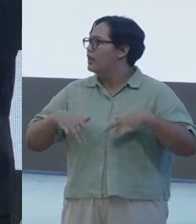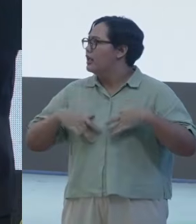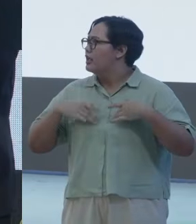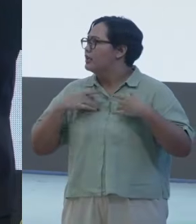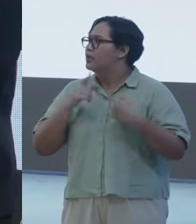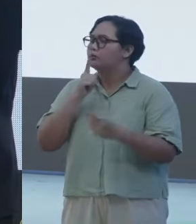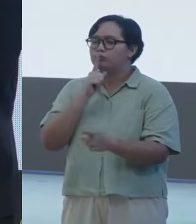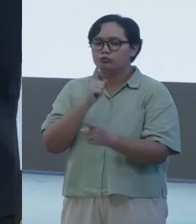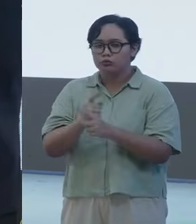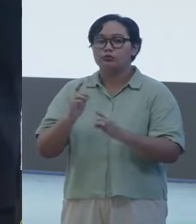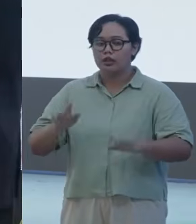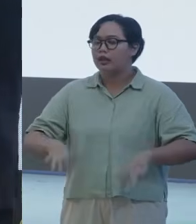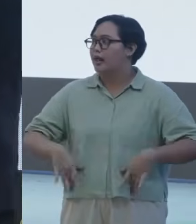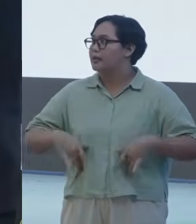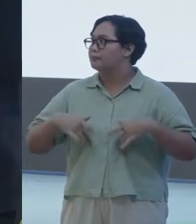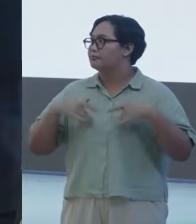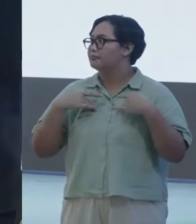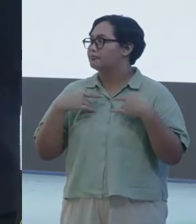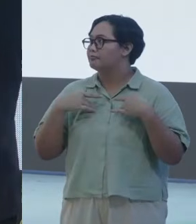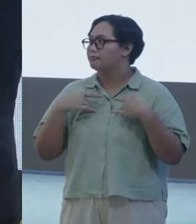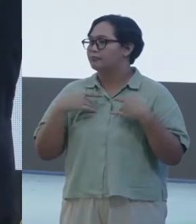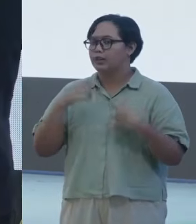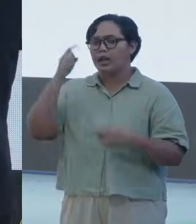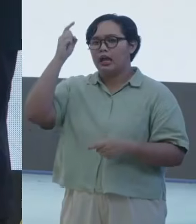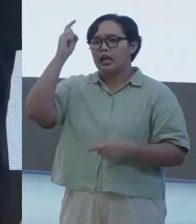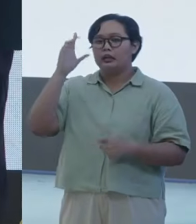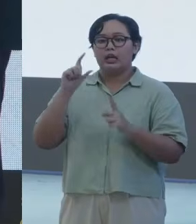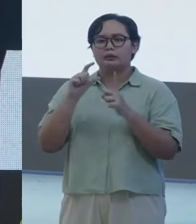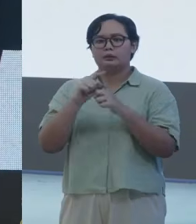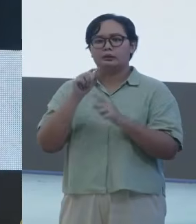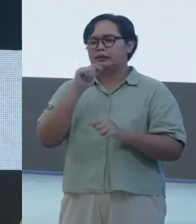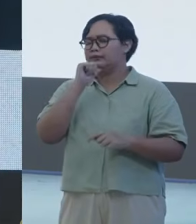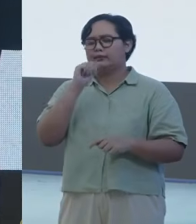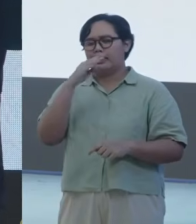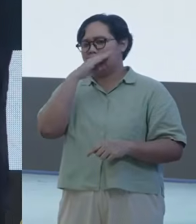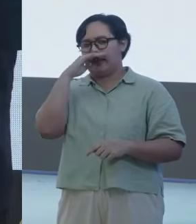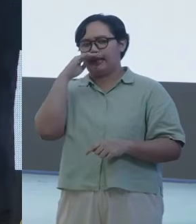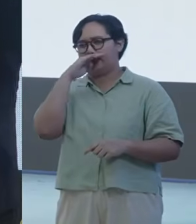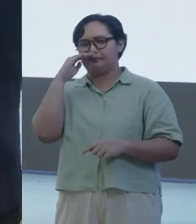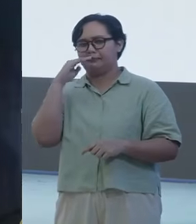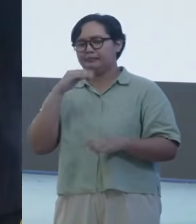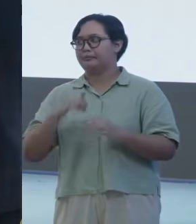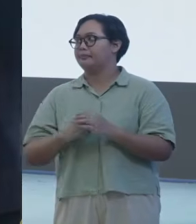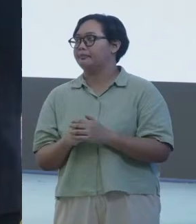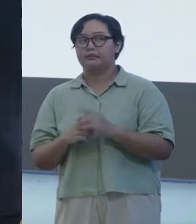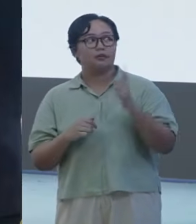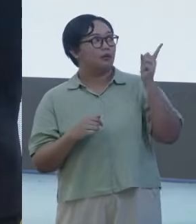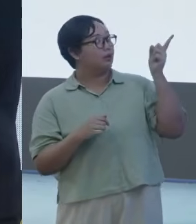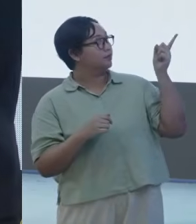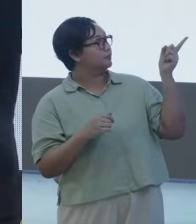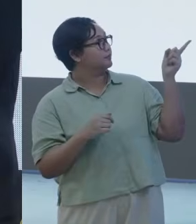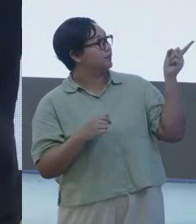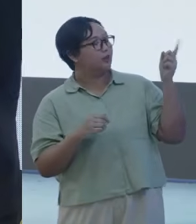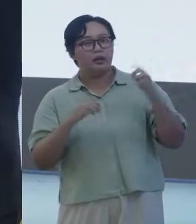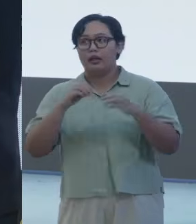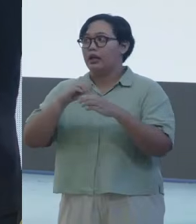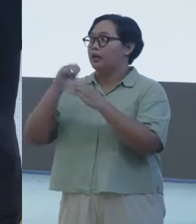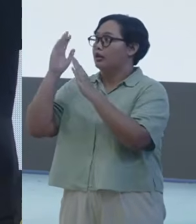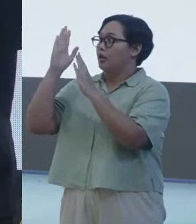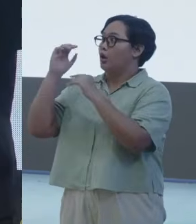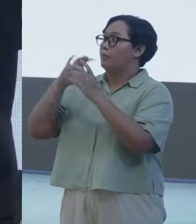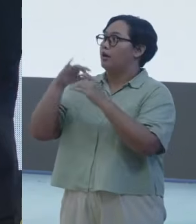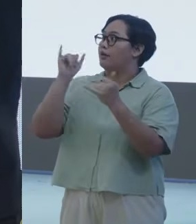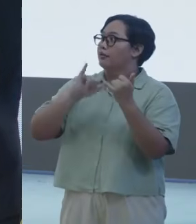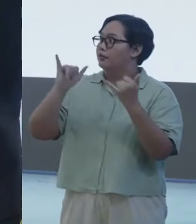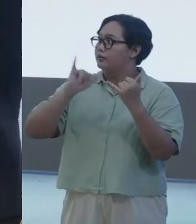na tapat at hindi bulaan. Tingnan niyo yung sinasabi ng text of verse 2. In hope of eternal life, which